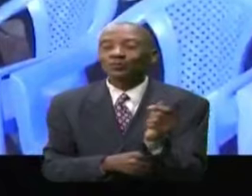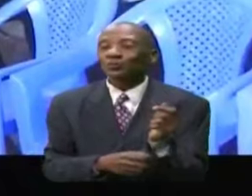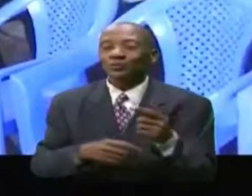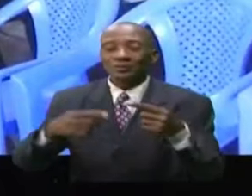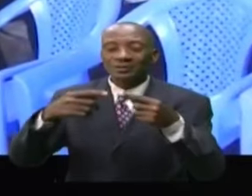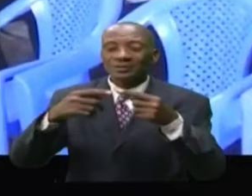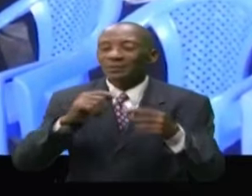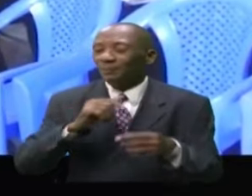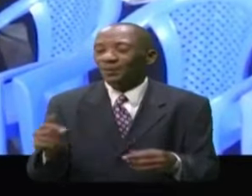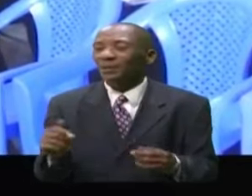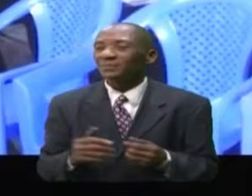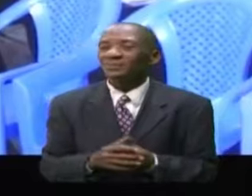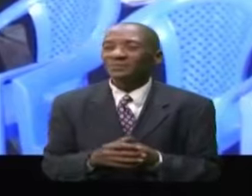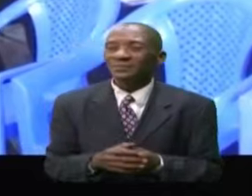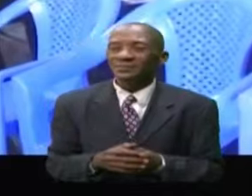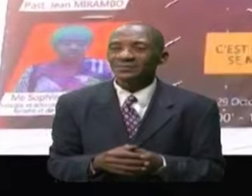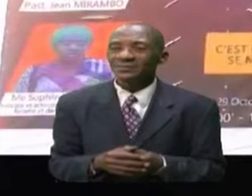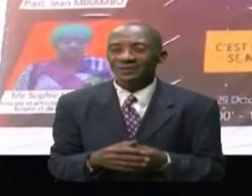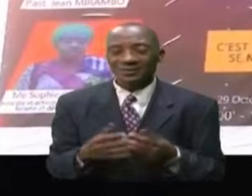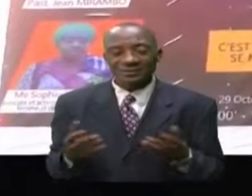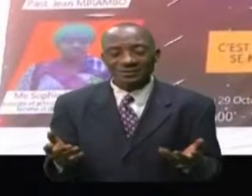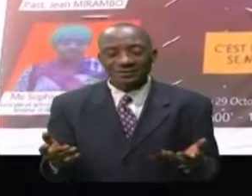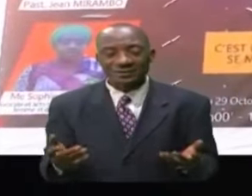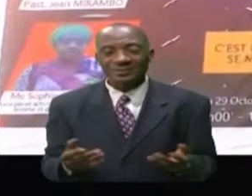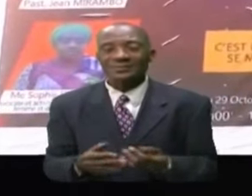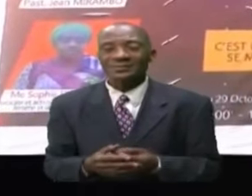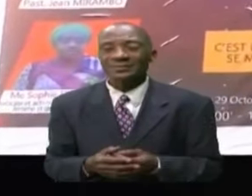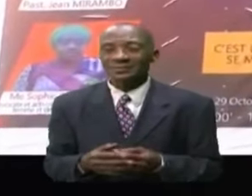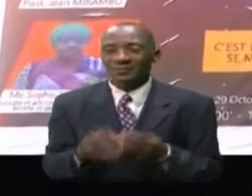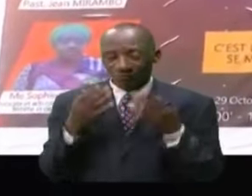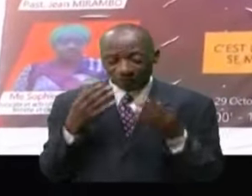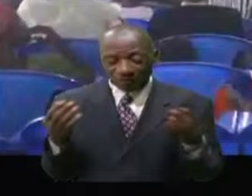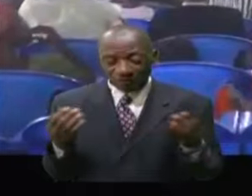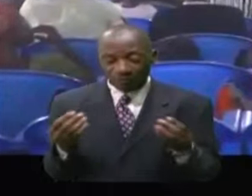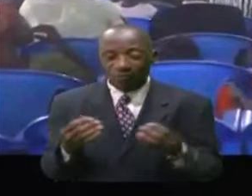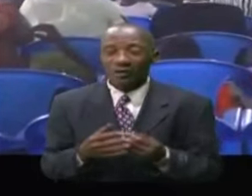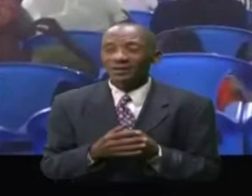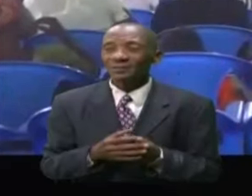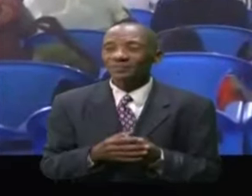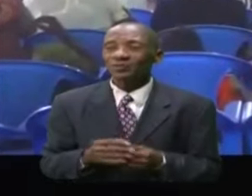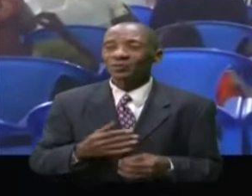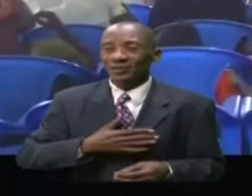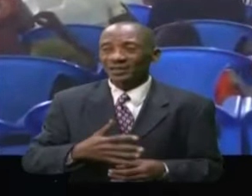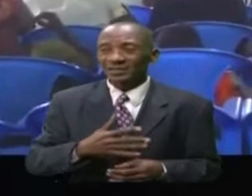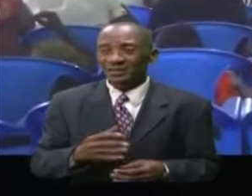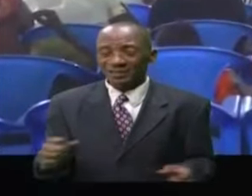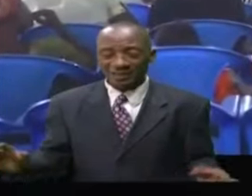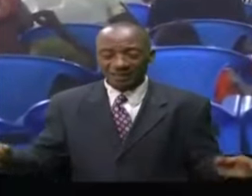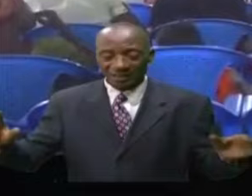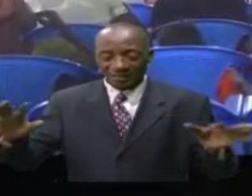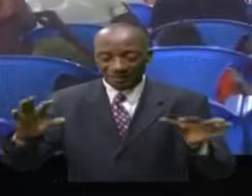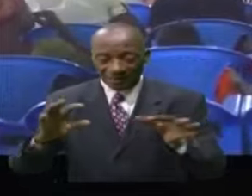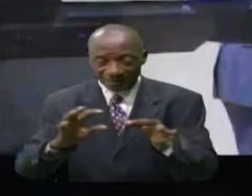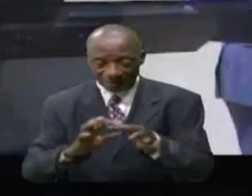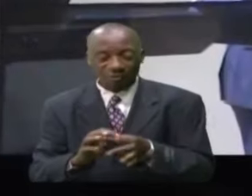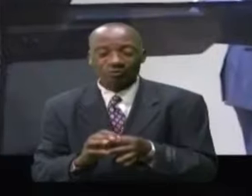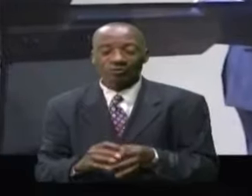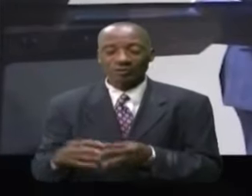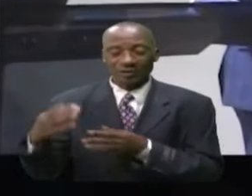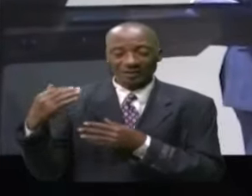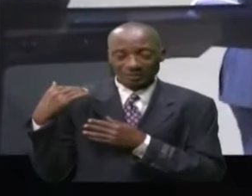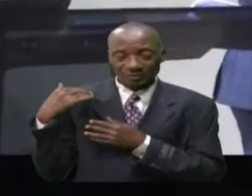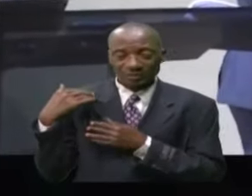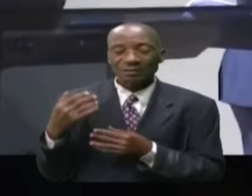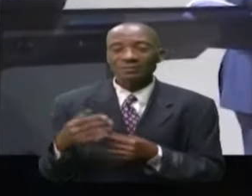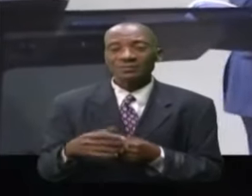du Haut-Katanga a abordé la question sur la politique avantages et risques. Le bourgmestre de la commune de Manica,